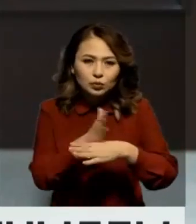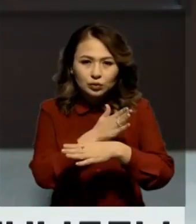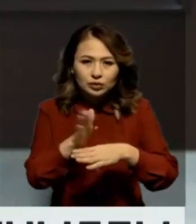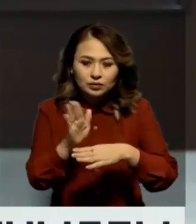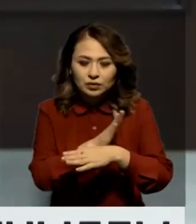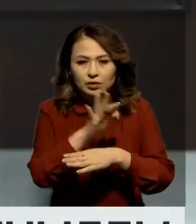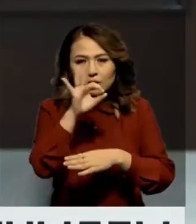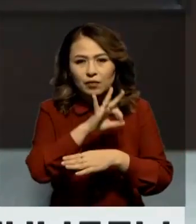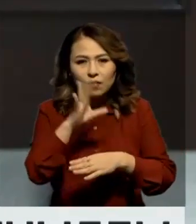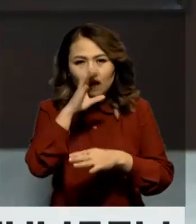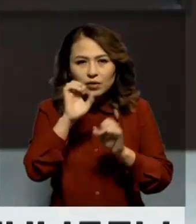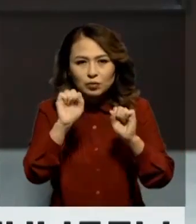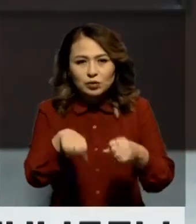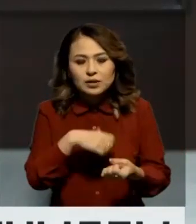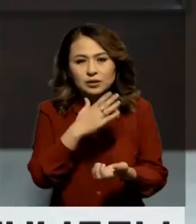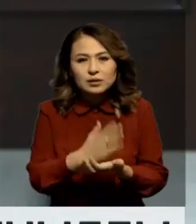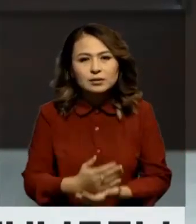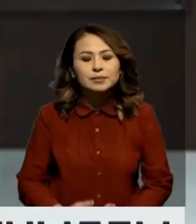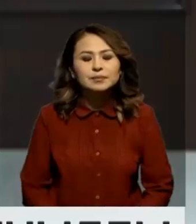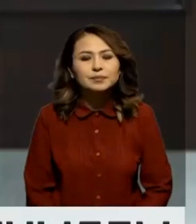мүмкіндігін қарастыру керек деп есептейміз.